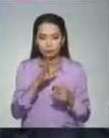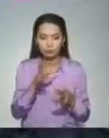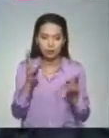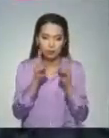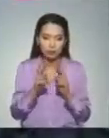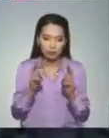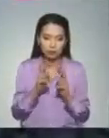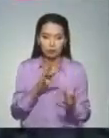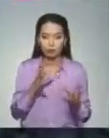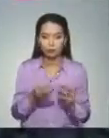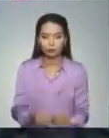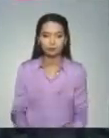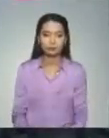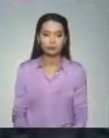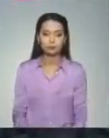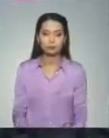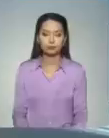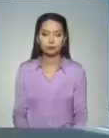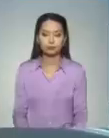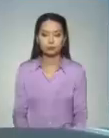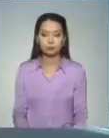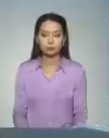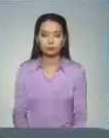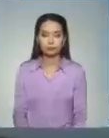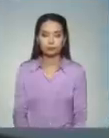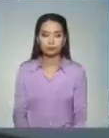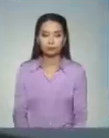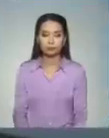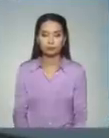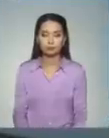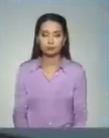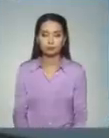и заложить на 100 миллионов больше. Ольга Литвина, Нуркен Жалмухан, Астана Таймс, Актюбинская область.